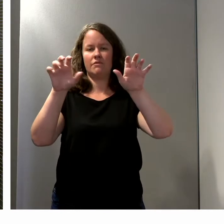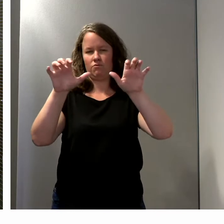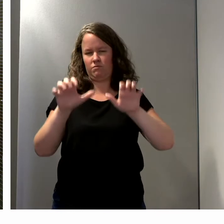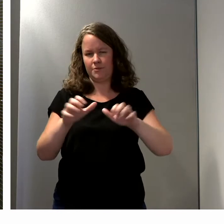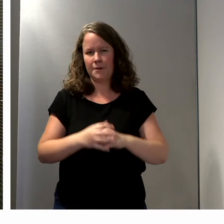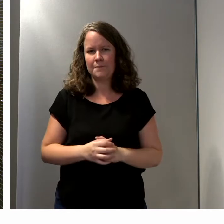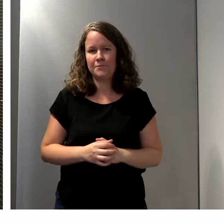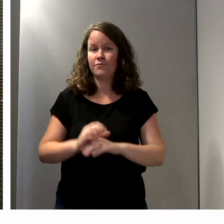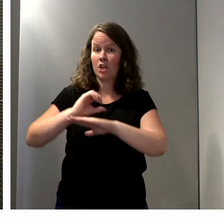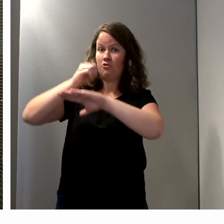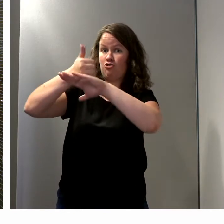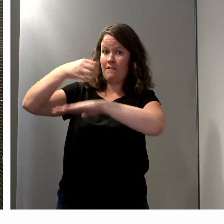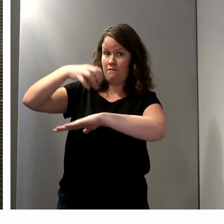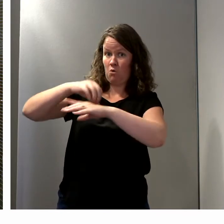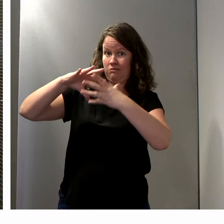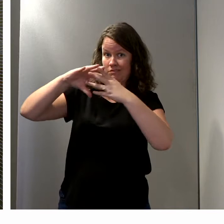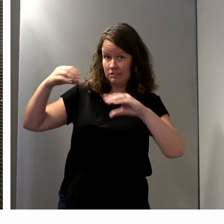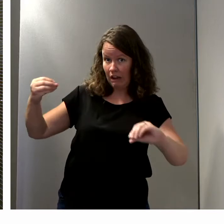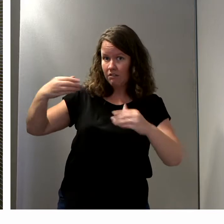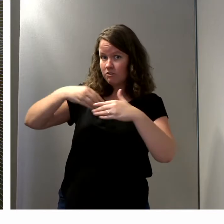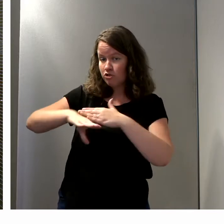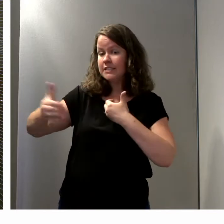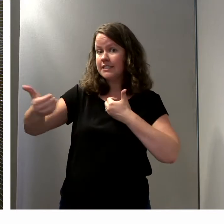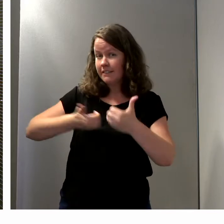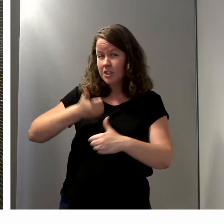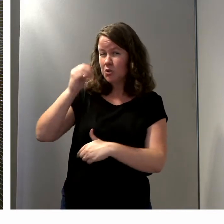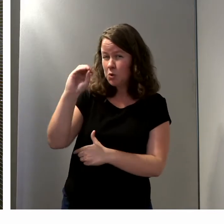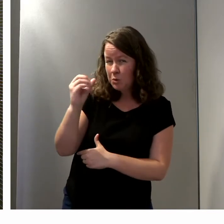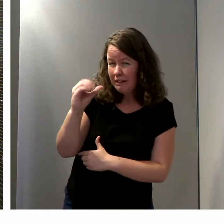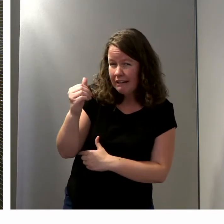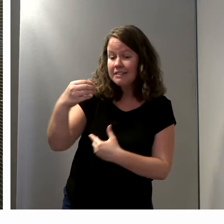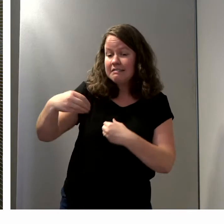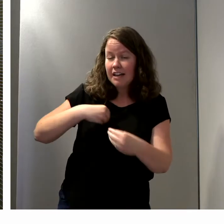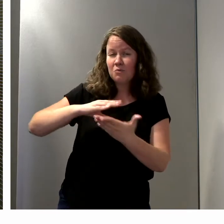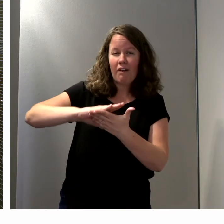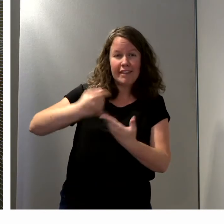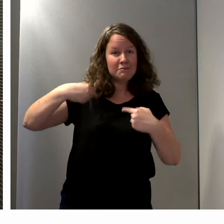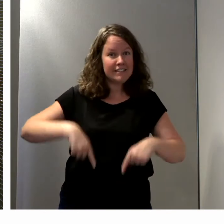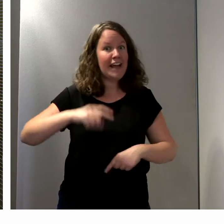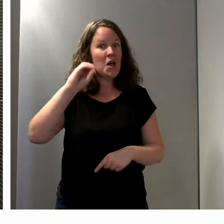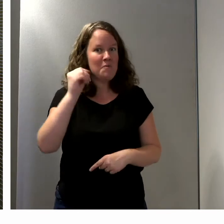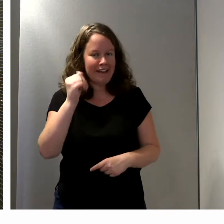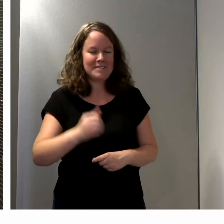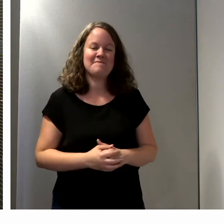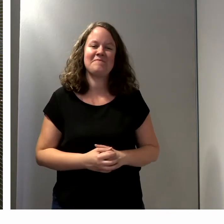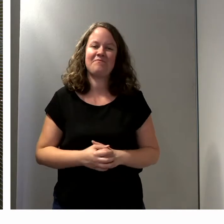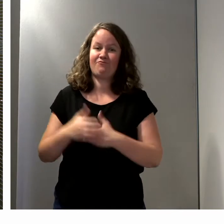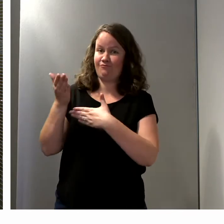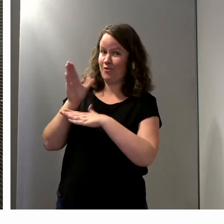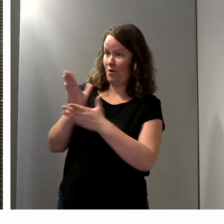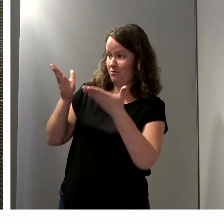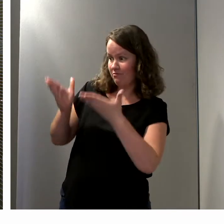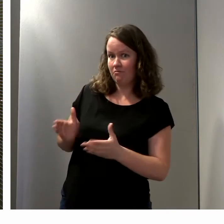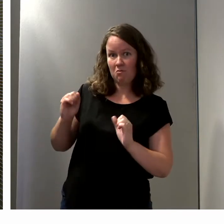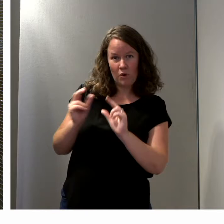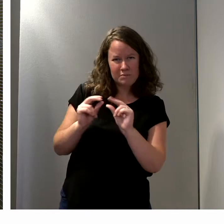des services numériques de la direction interministérielle du numérique, pour peut-être d'abord nous rappeler un petit peu ce